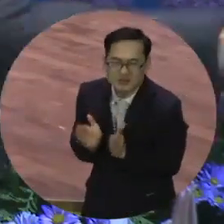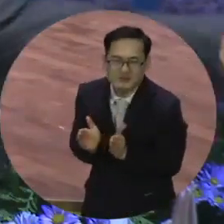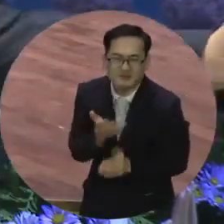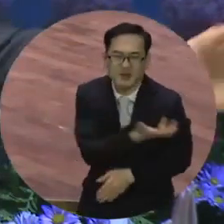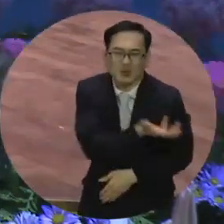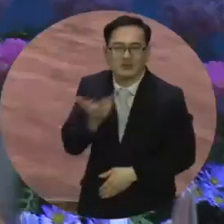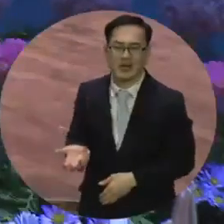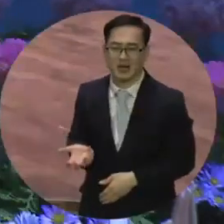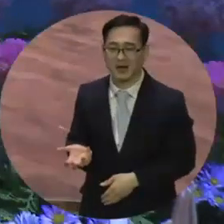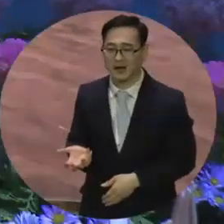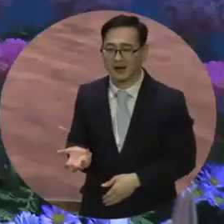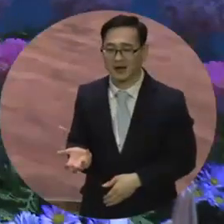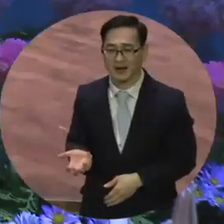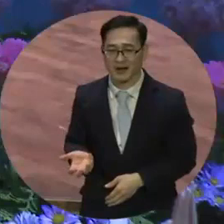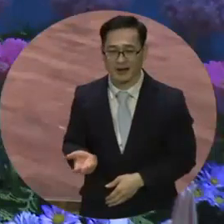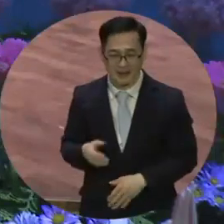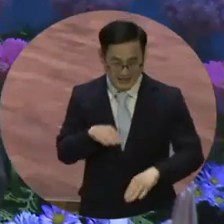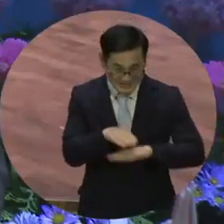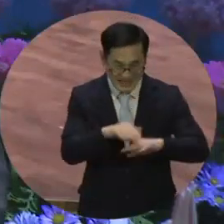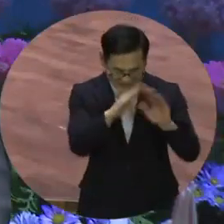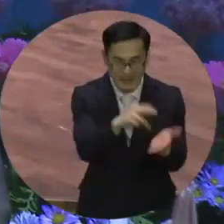차 다 바치고, 티코.